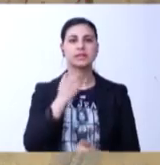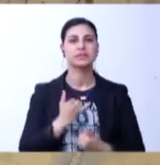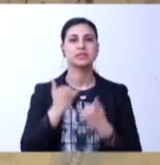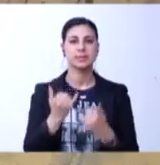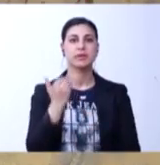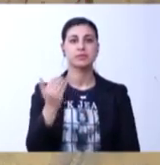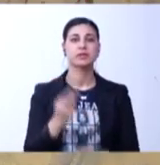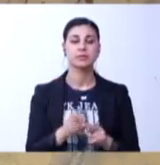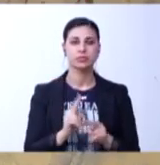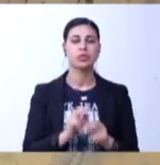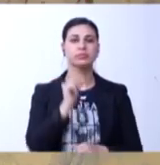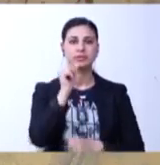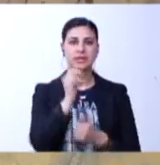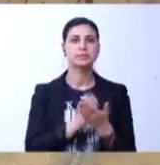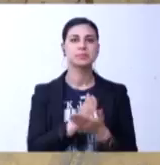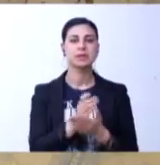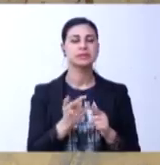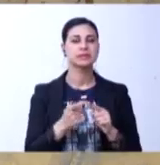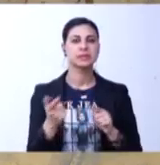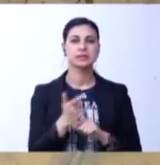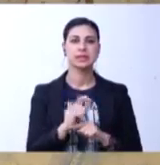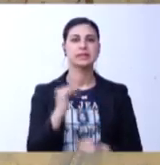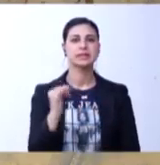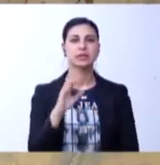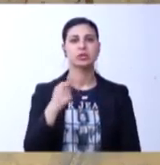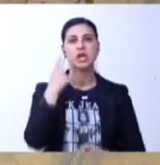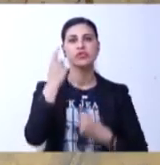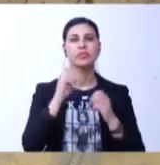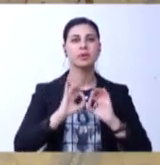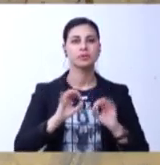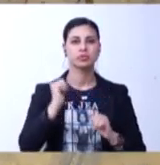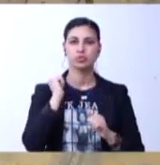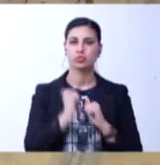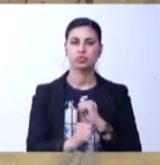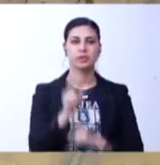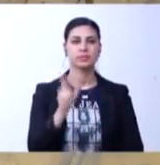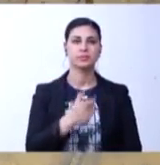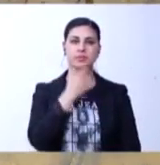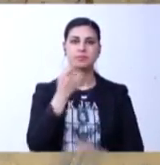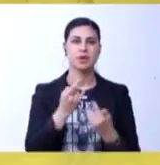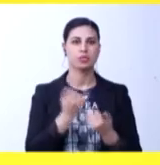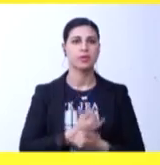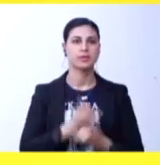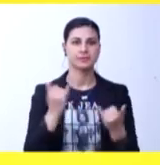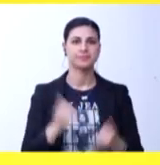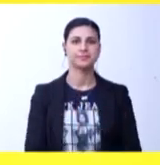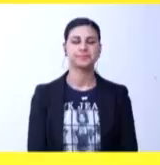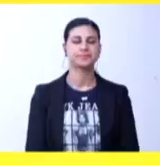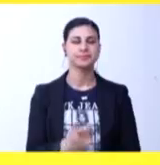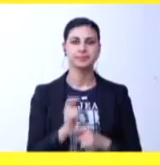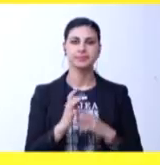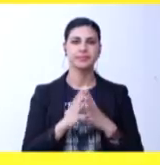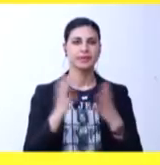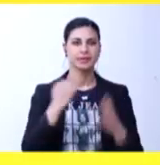თქვენდამი. რადგან თქვენ წლების მანძილზე ძალიან საინტერესო და ინფორმატიული გადაცემებით ანებივრებთ თქვენს მაყურებელს. ძალიან დიდი მადლობა ნინო,